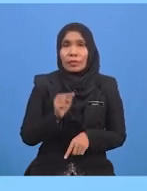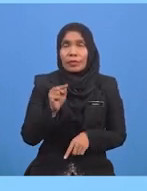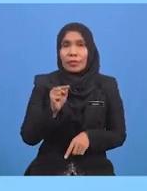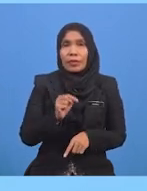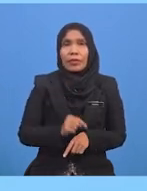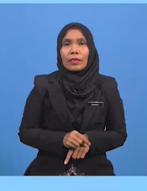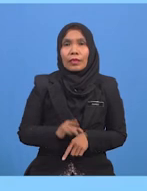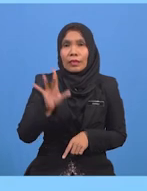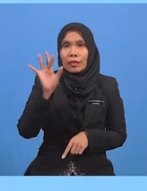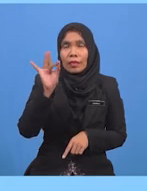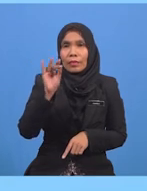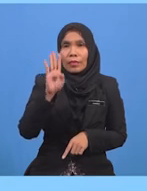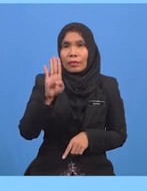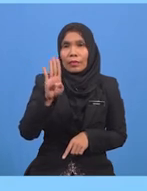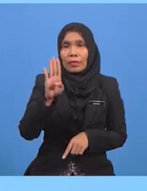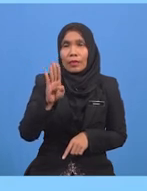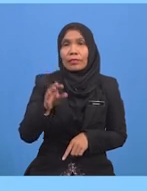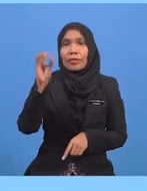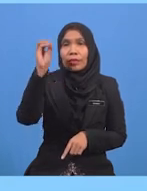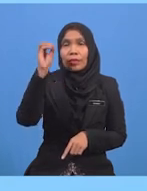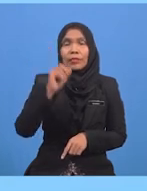15.84 darjah.